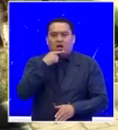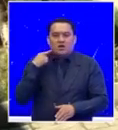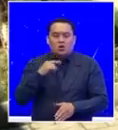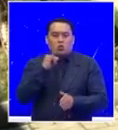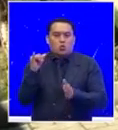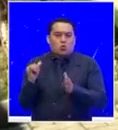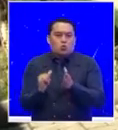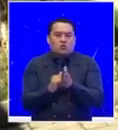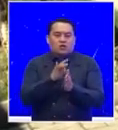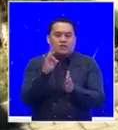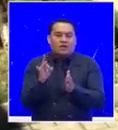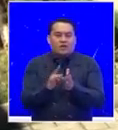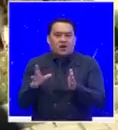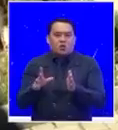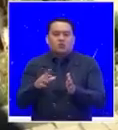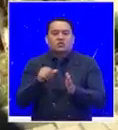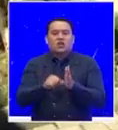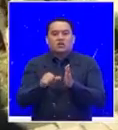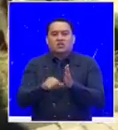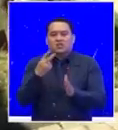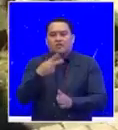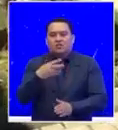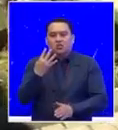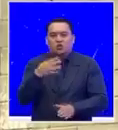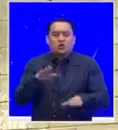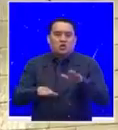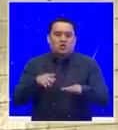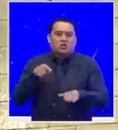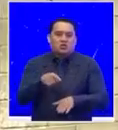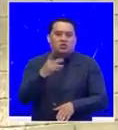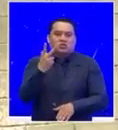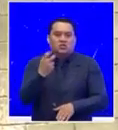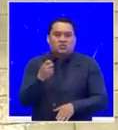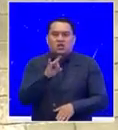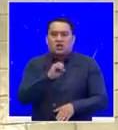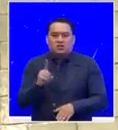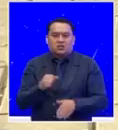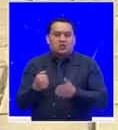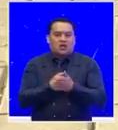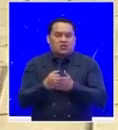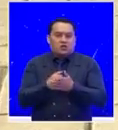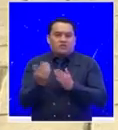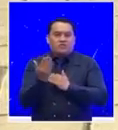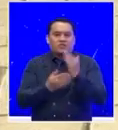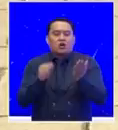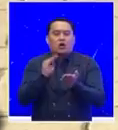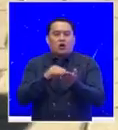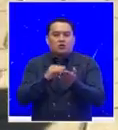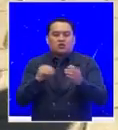задал еще одну планку, подняв за 60 минут 24-килограммовую гирю 1300 раз. Это достижение получило наивысшую